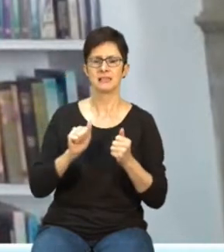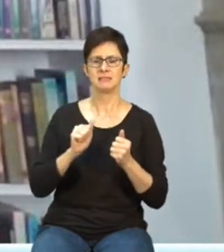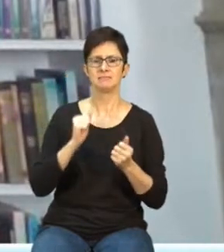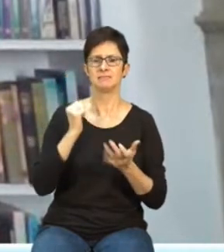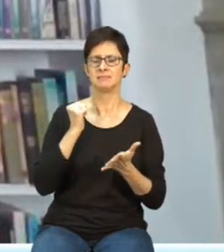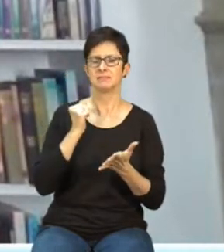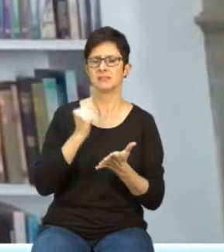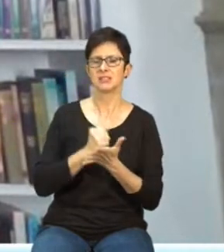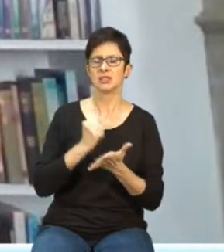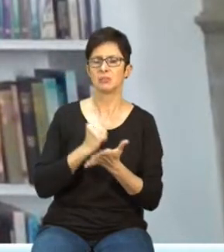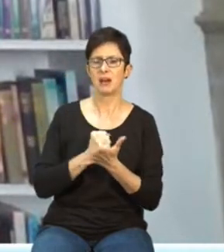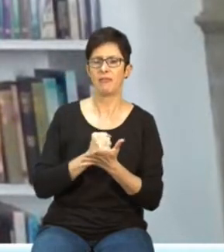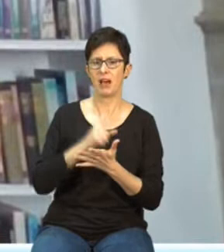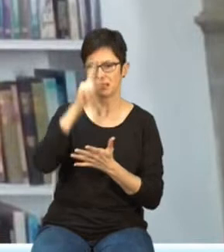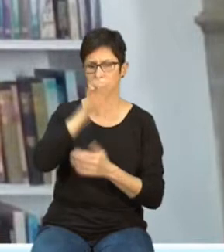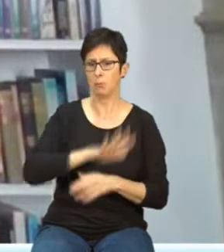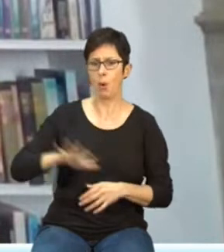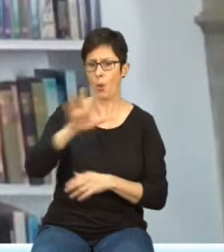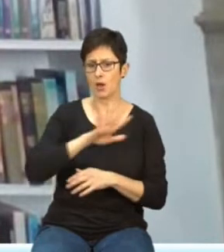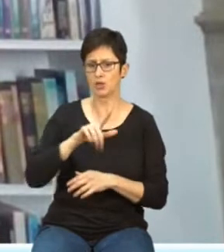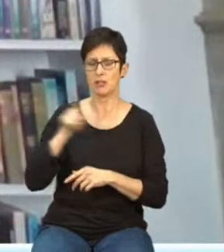wdrażanych nowych technologii